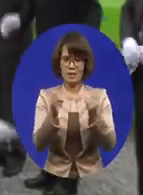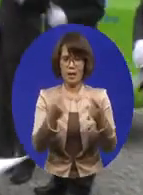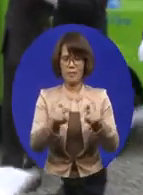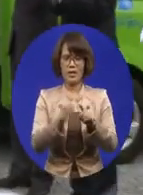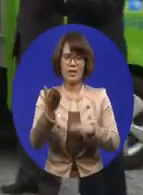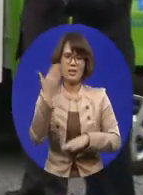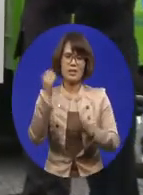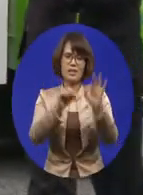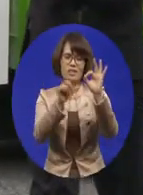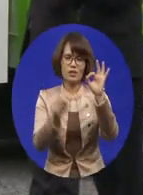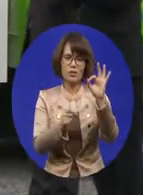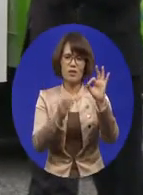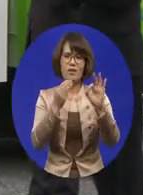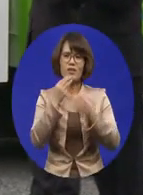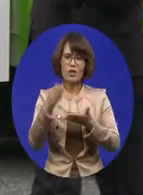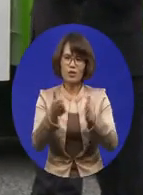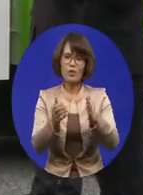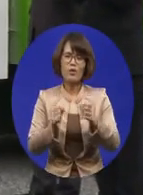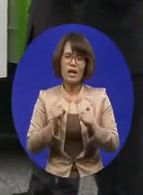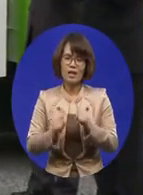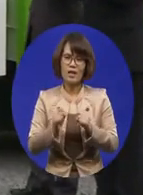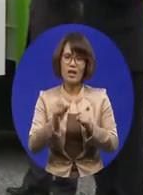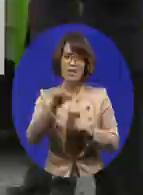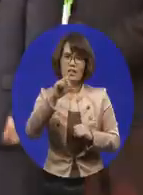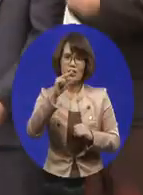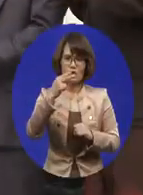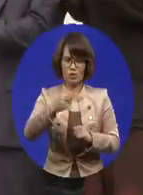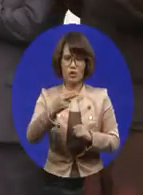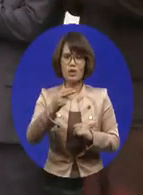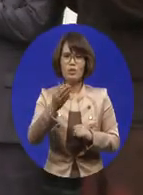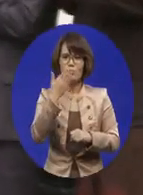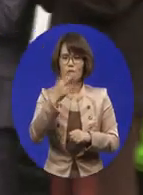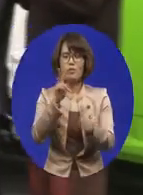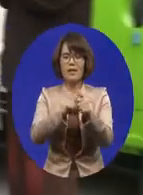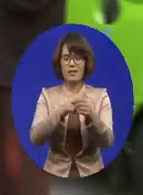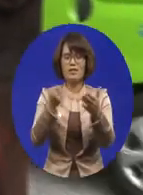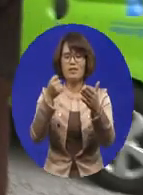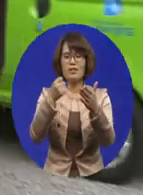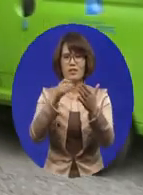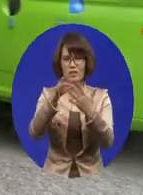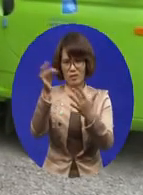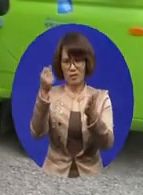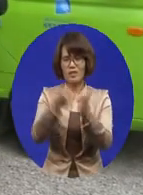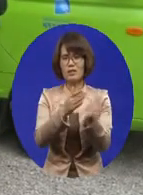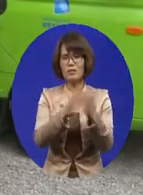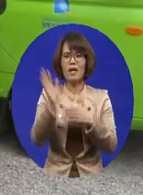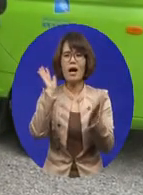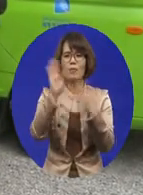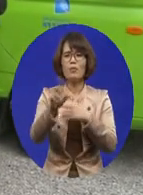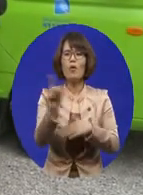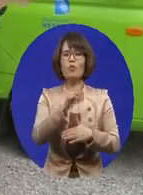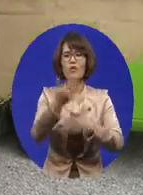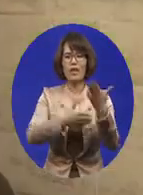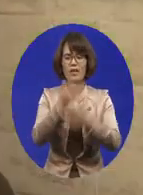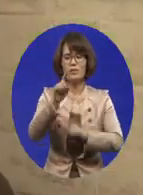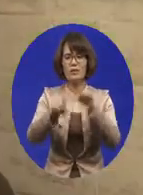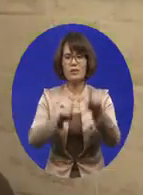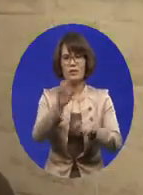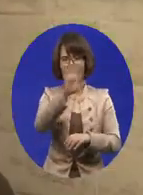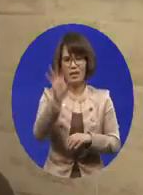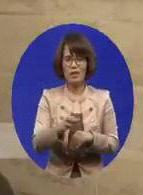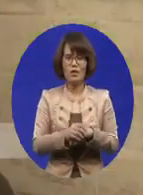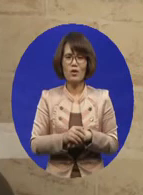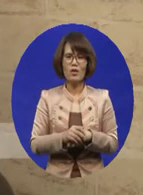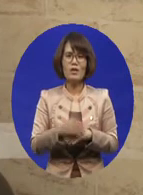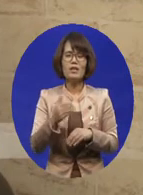10월 경기도 달려라 G푸드마켓에 선정됐는데요. 앞으로 어떤 나눔을 실천하게 될까요? 우리